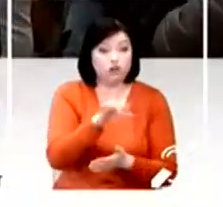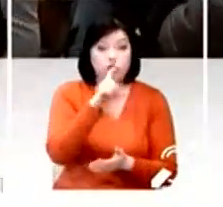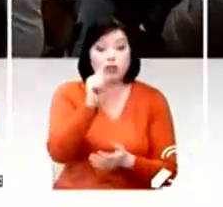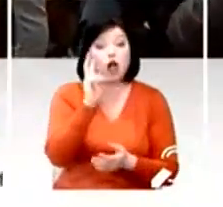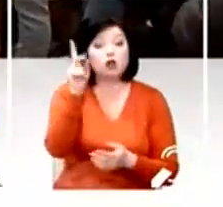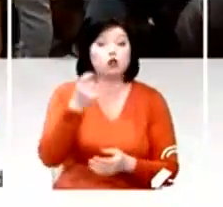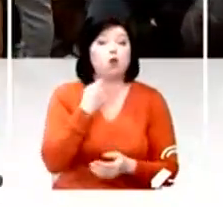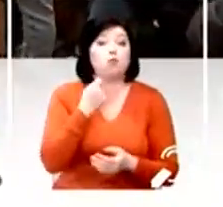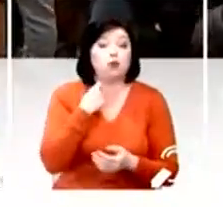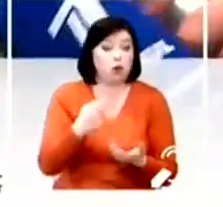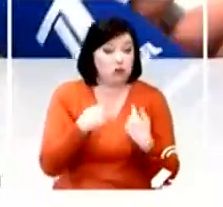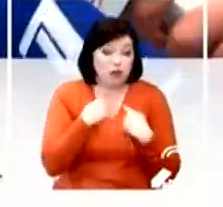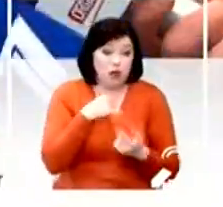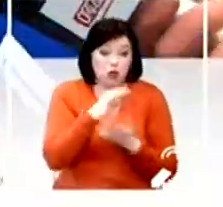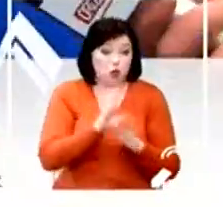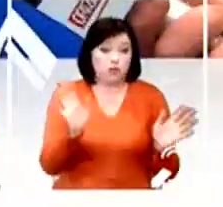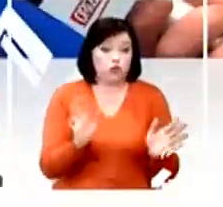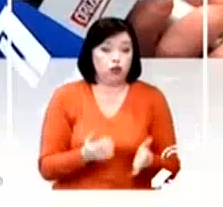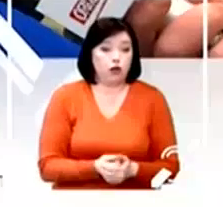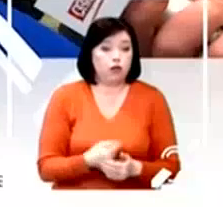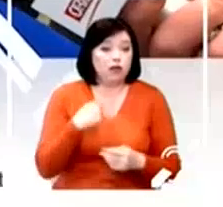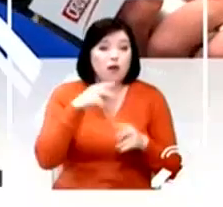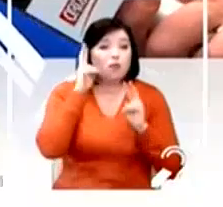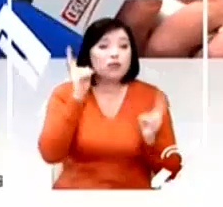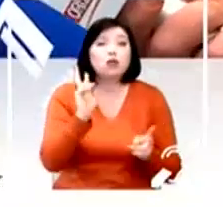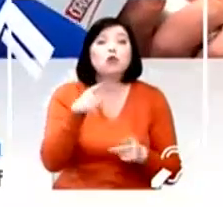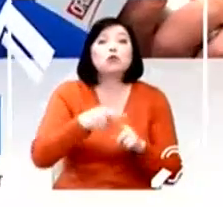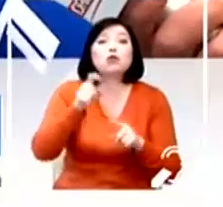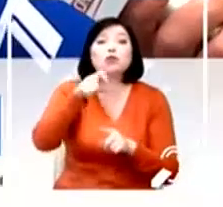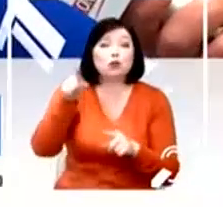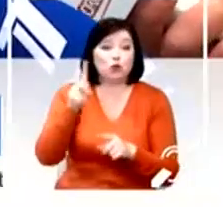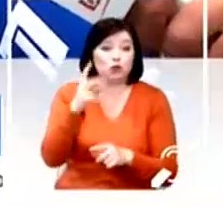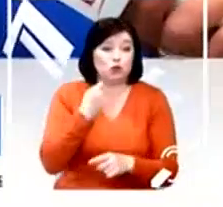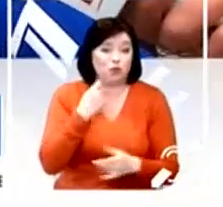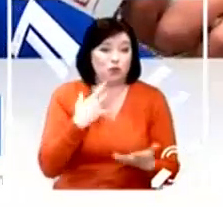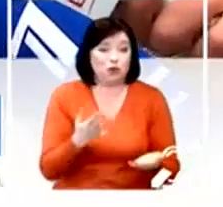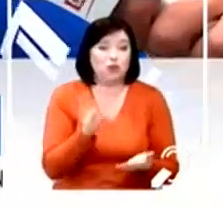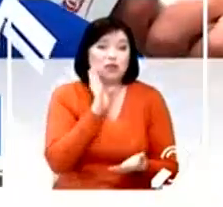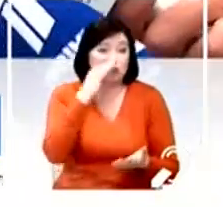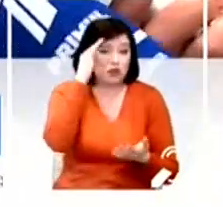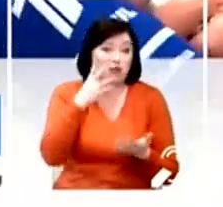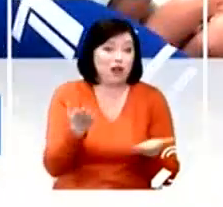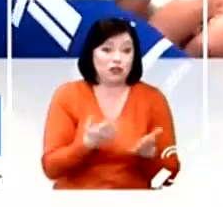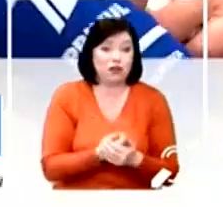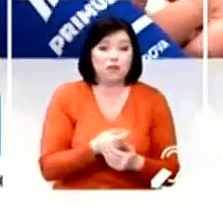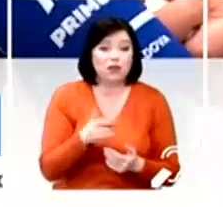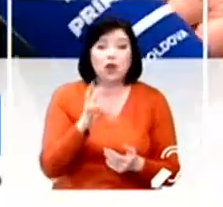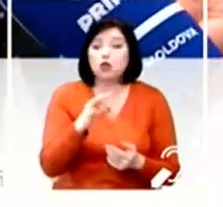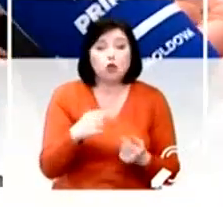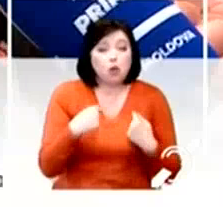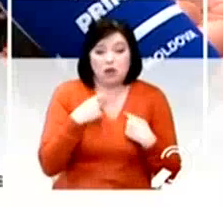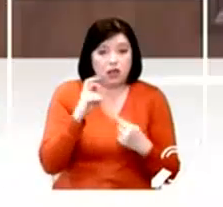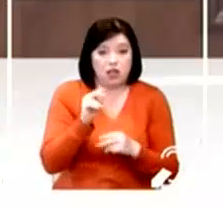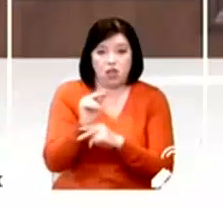pentru cei care încalcă legea. Noi tot nu cunoaștem cine sunt acești băieți și fete, dar cel puțin nu a fost